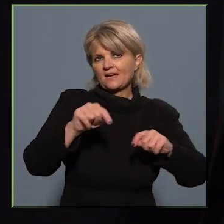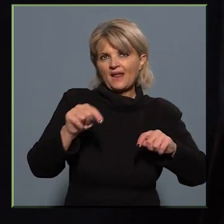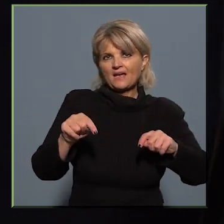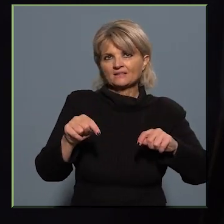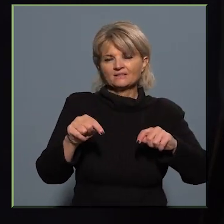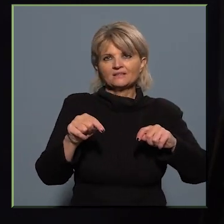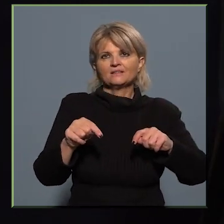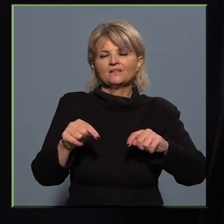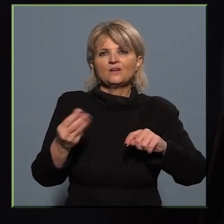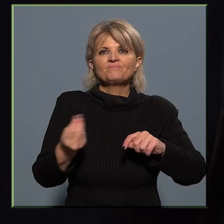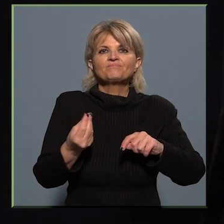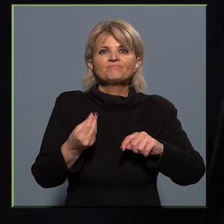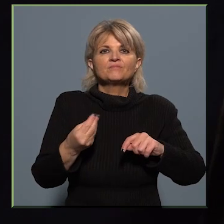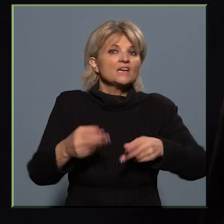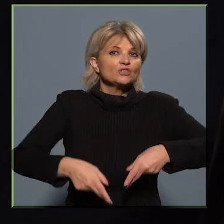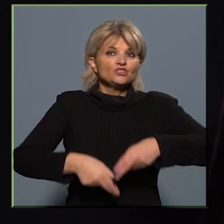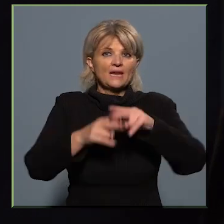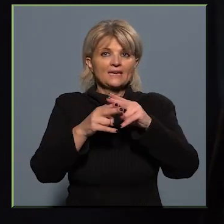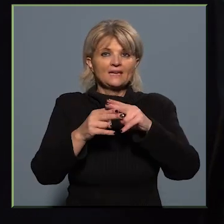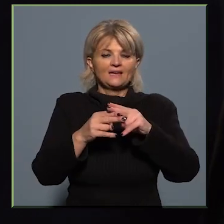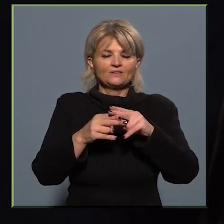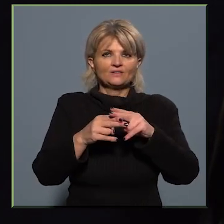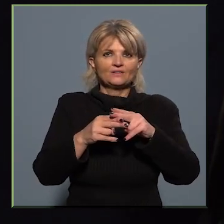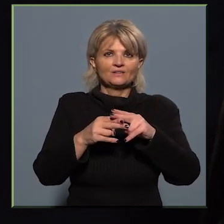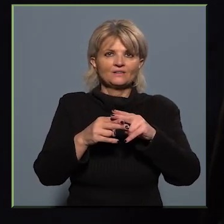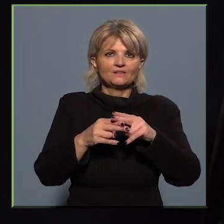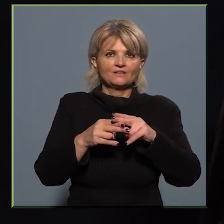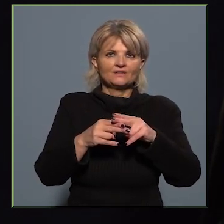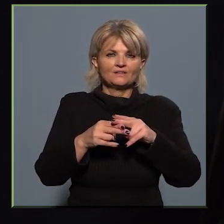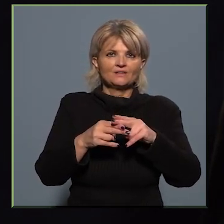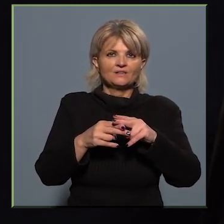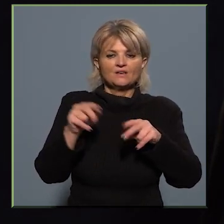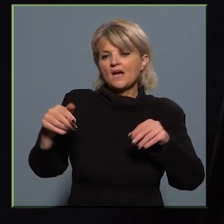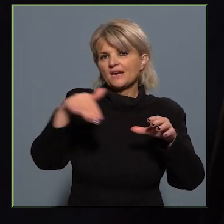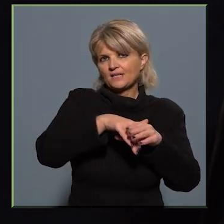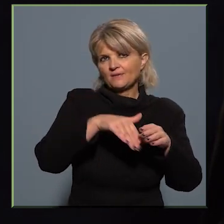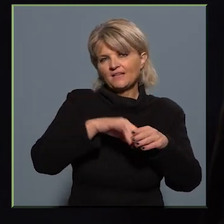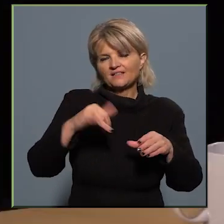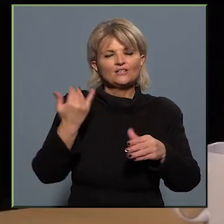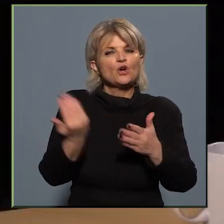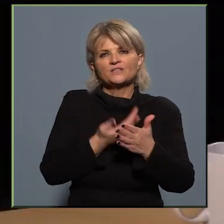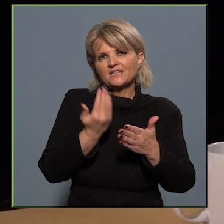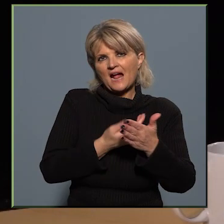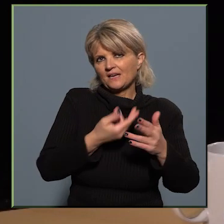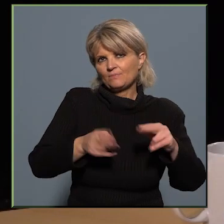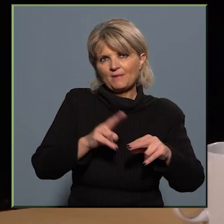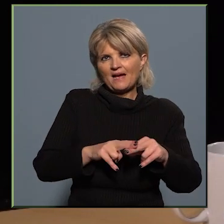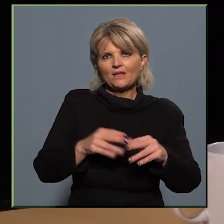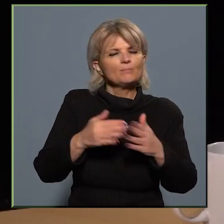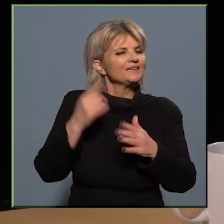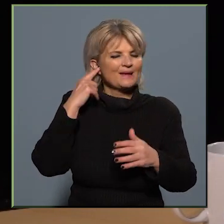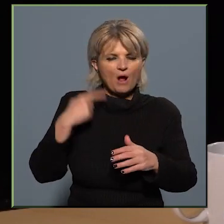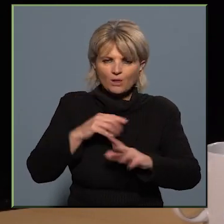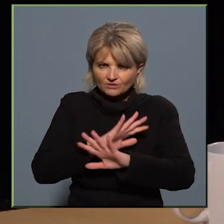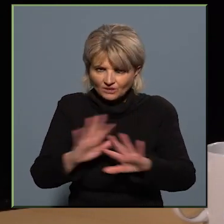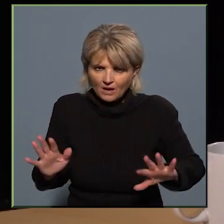létesítményekre, amely segítené a részvételt, meg általában a használatot? Még nem, de nyilván ezek kéz